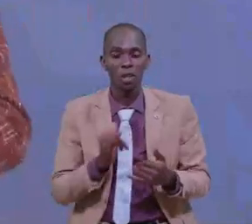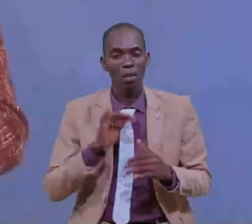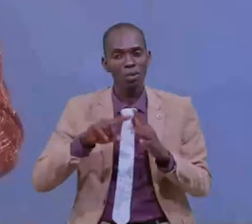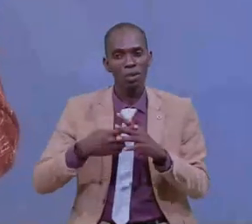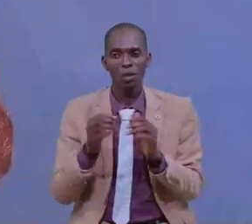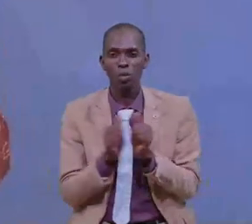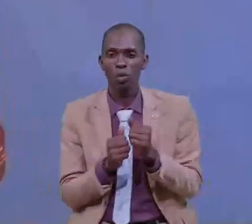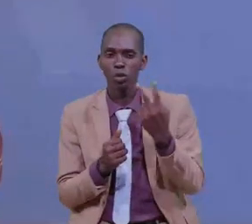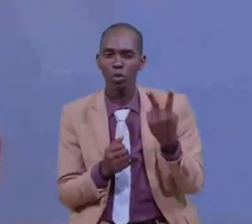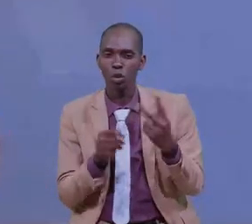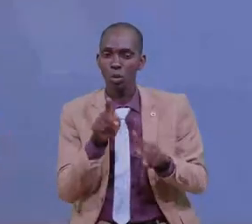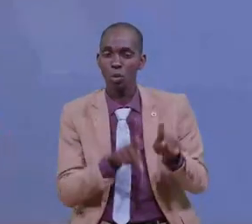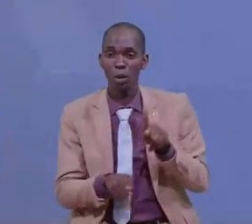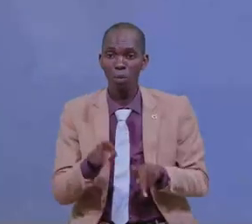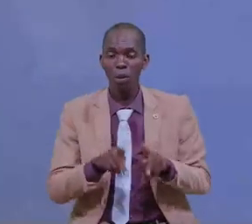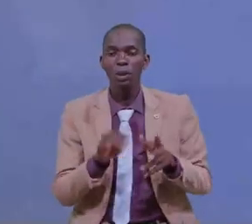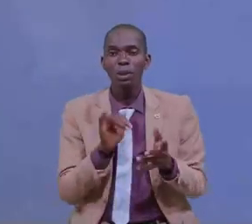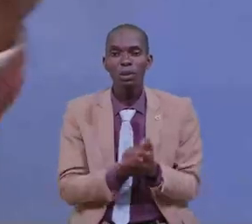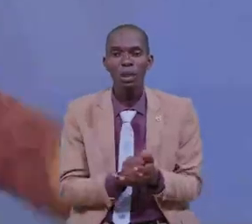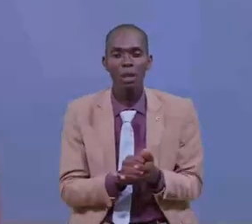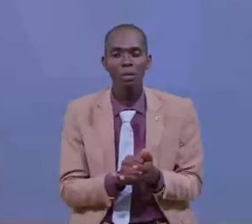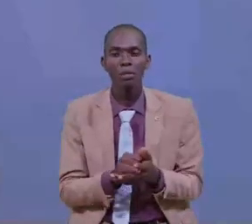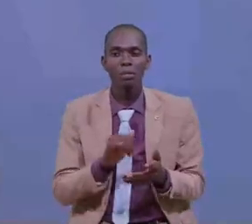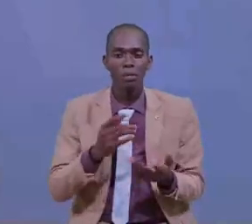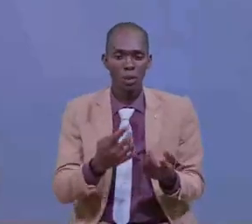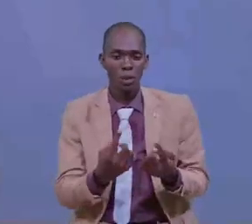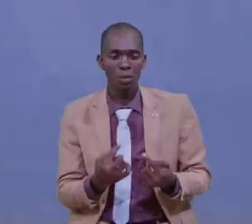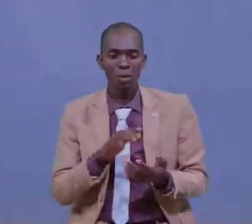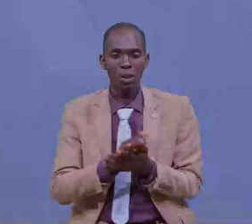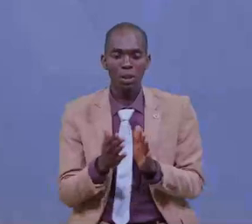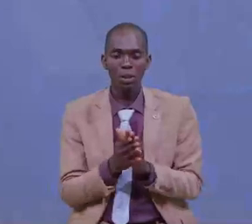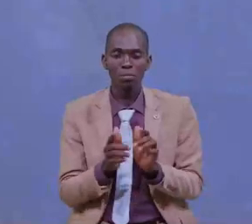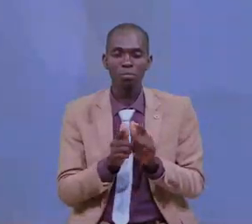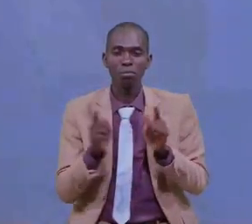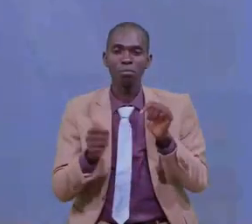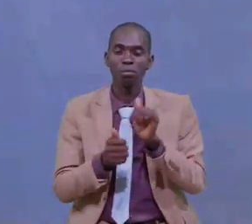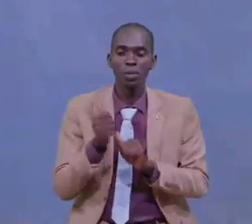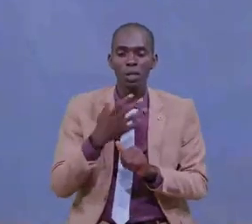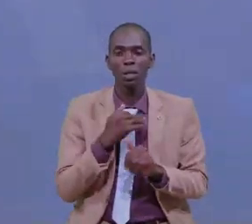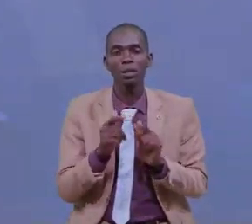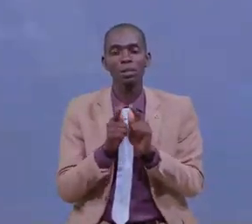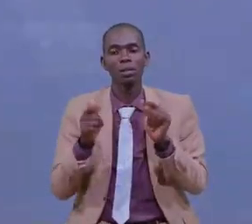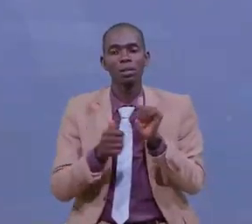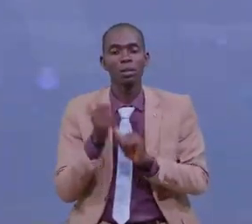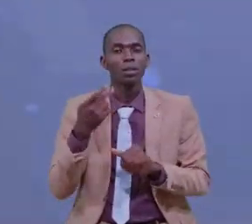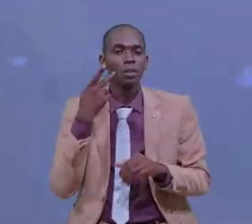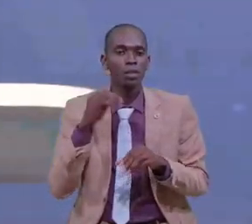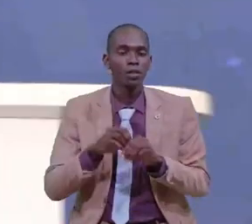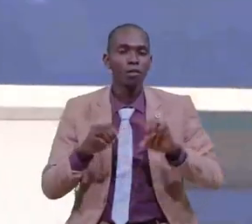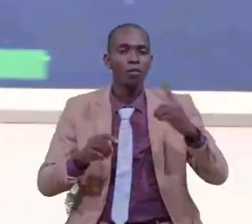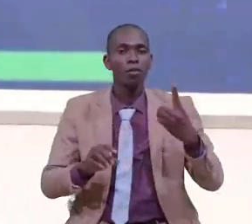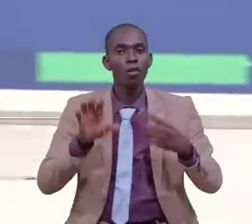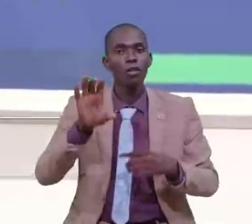Je vais commencer avec deux personnes qui sont devenues de plus en plus grands. En 1 Chronique au